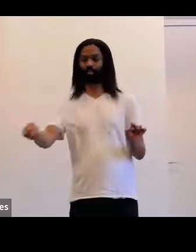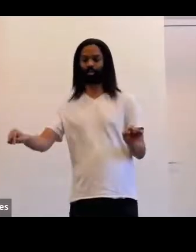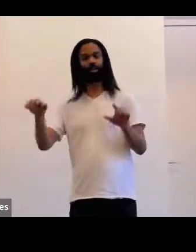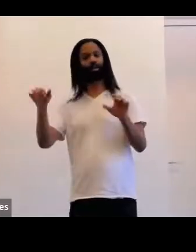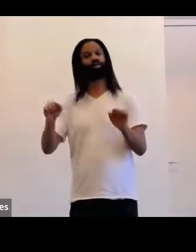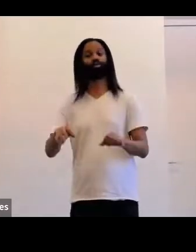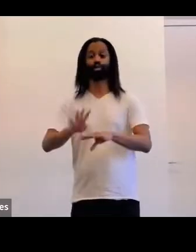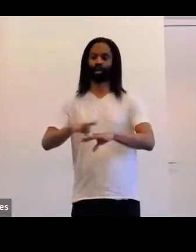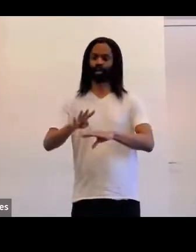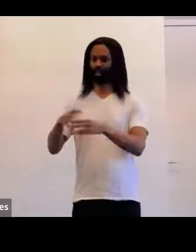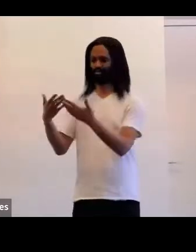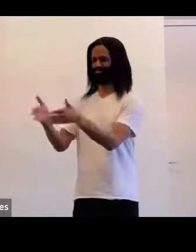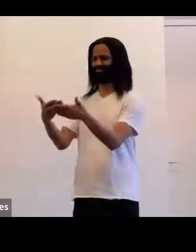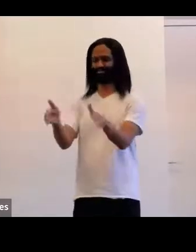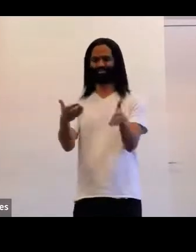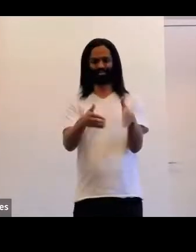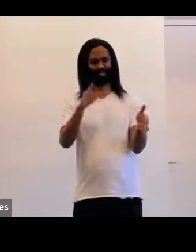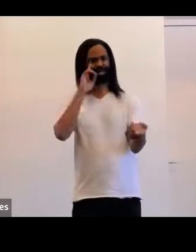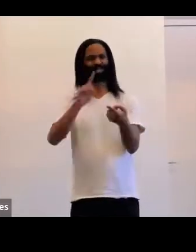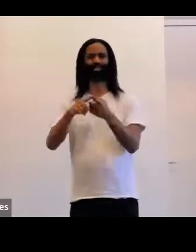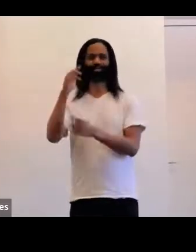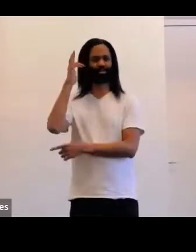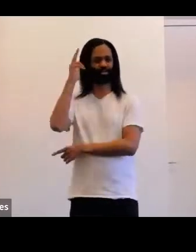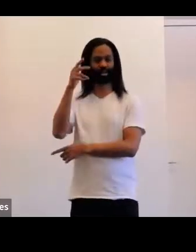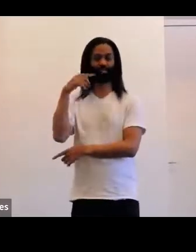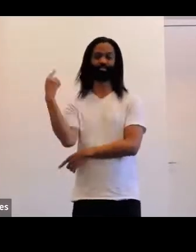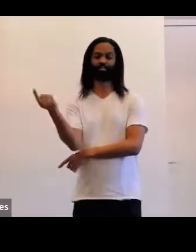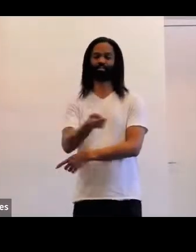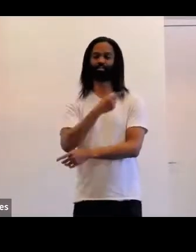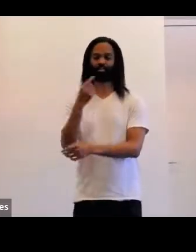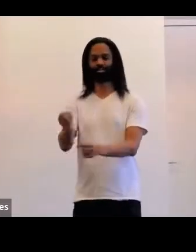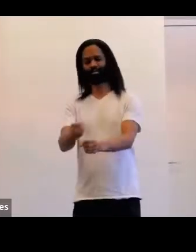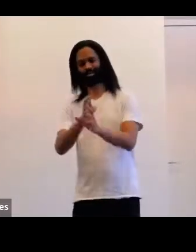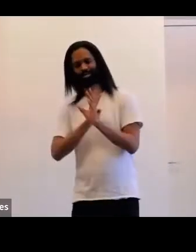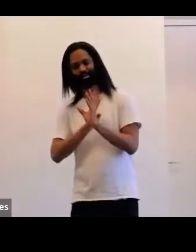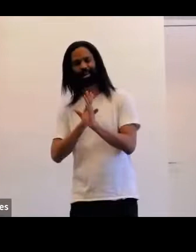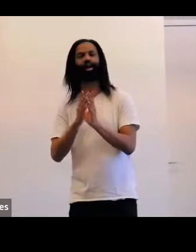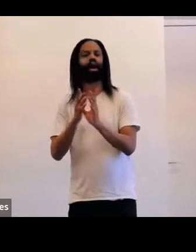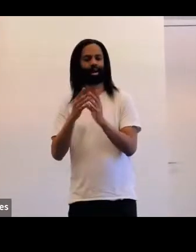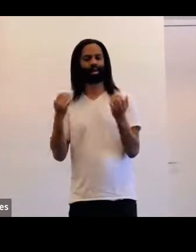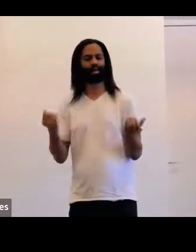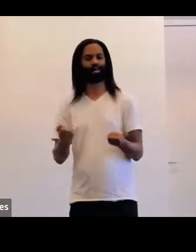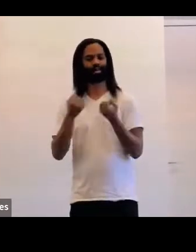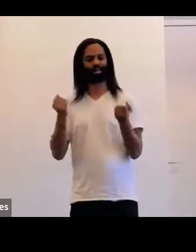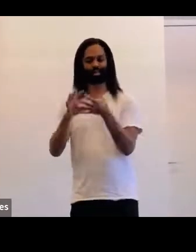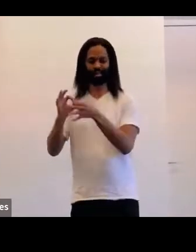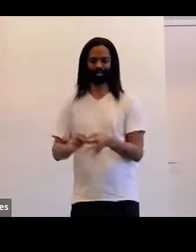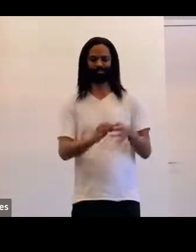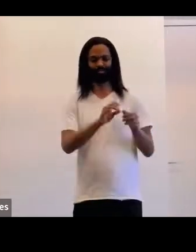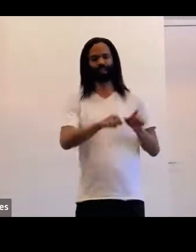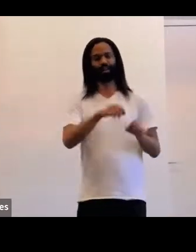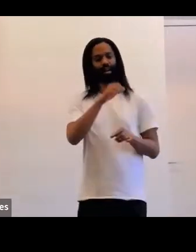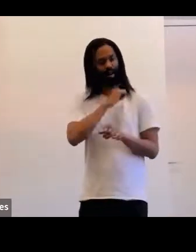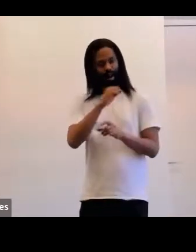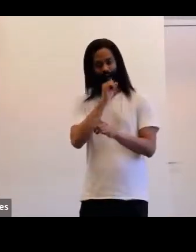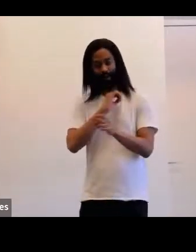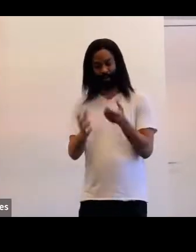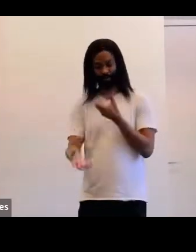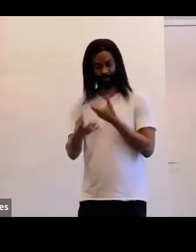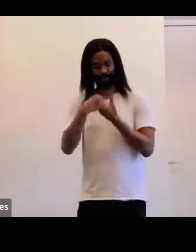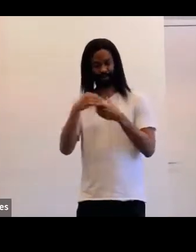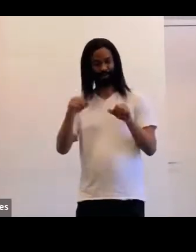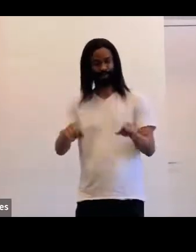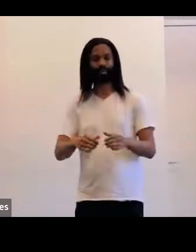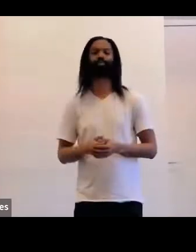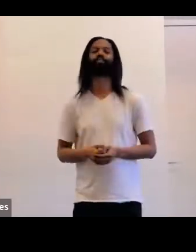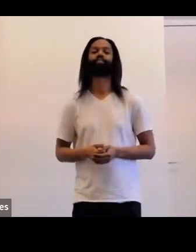quartier, permettant aux citoyens de participer à des activités en lien avec les seniors. Concernant les personnes